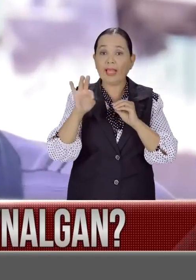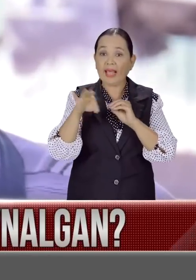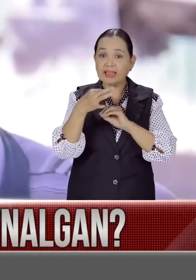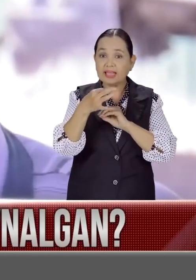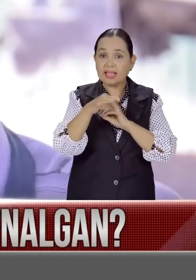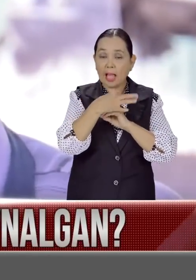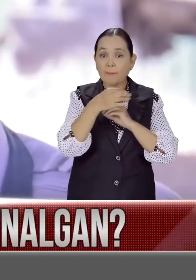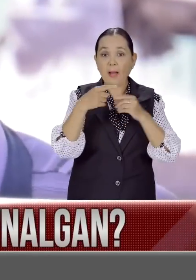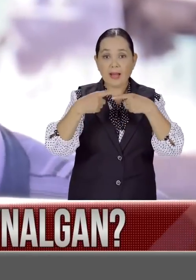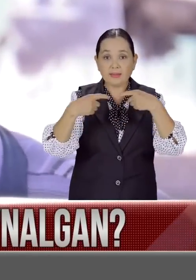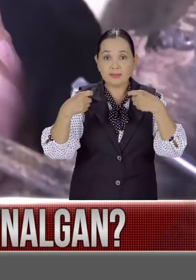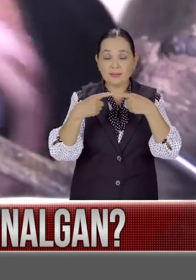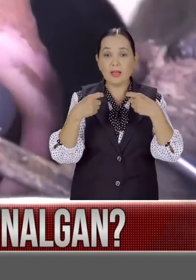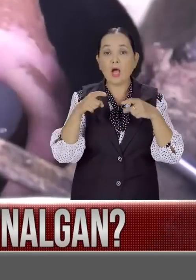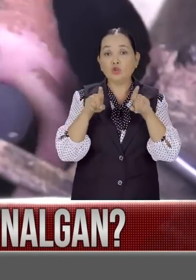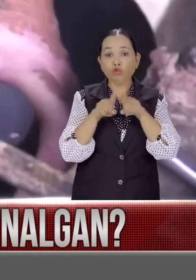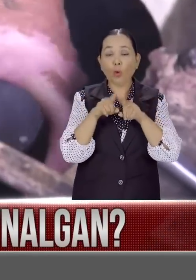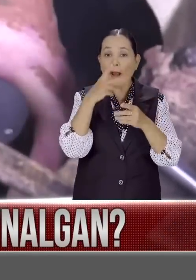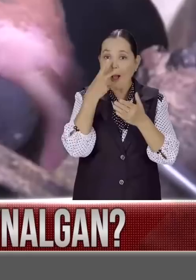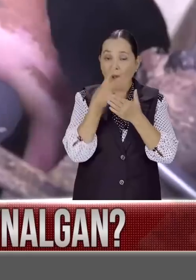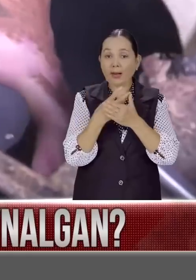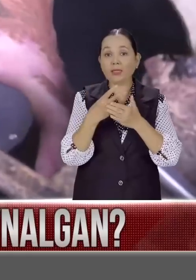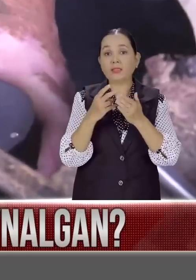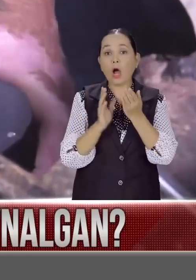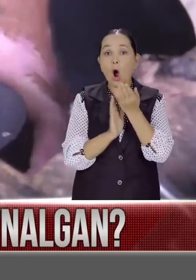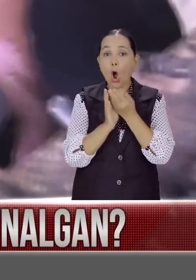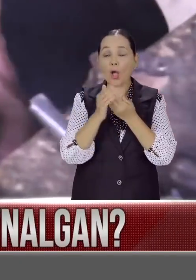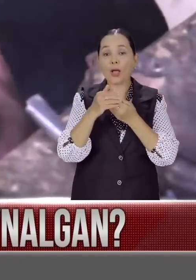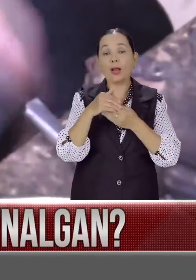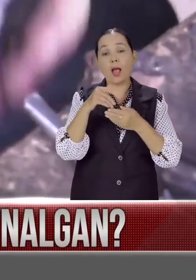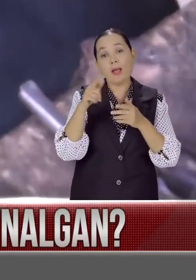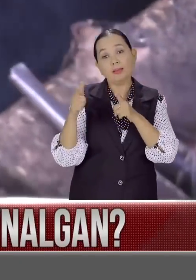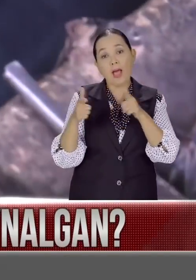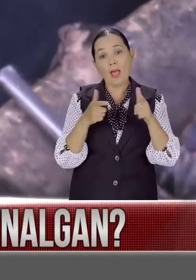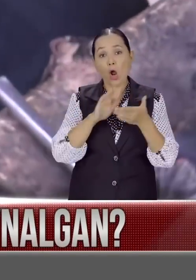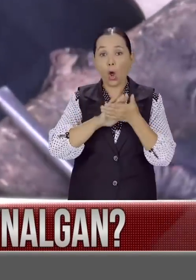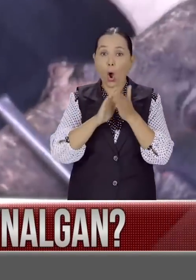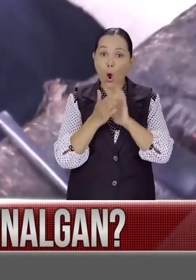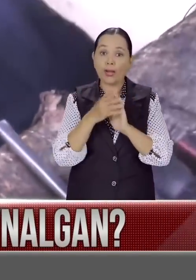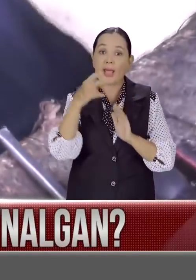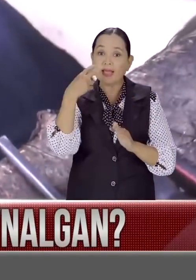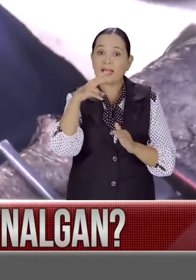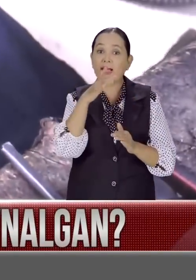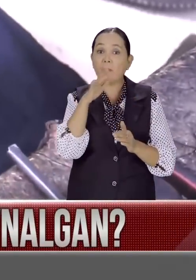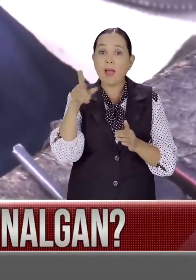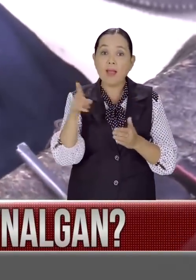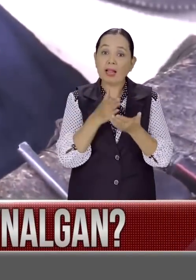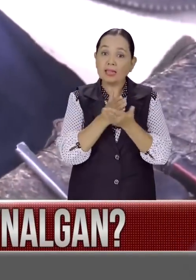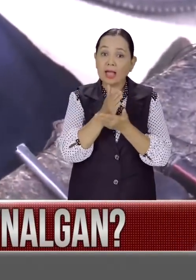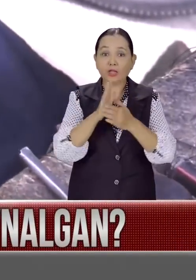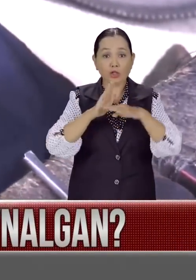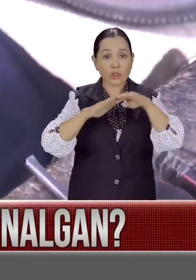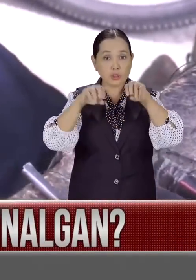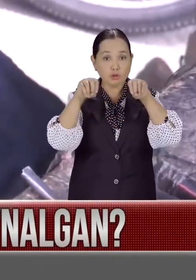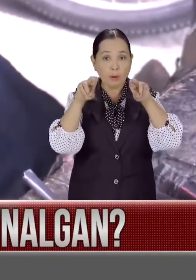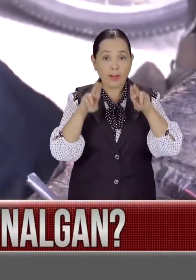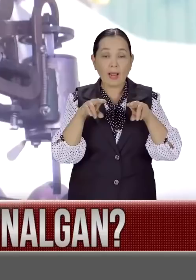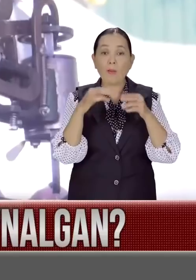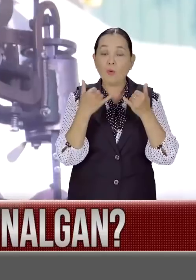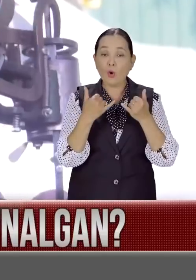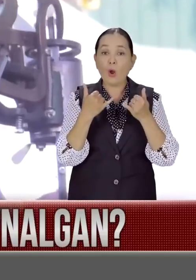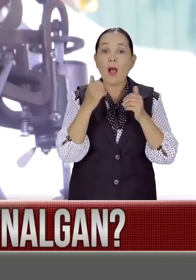Aylanib tushishga 40 ming vaqtim ketadi. Shu bilan qarabsizki, oyoq kiyimlar butun va tayyor holda. 20 yillik tajribaga ega Muhammadjon aka har